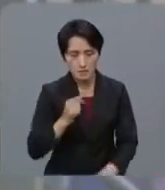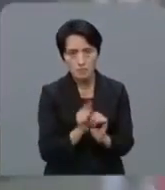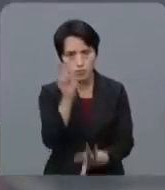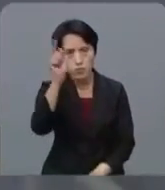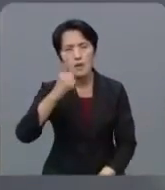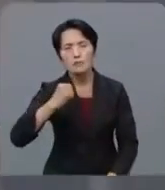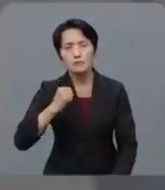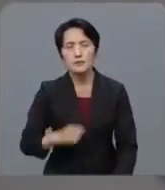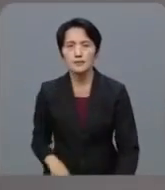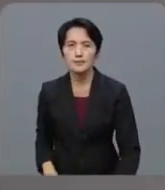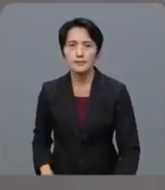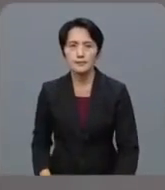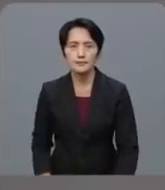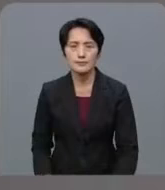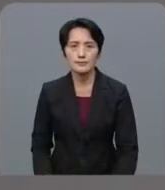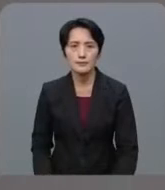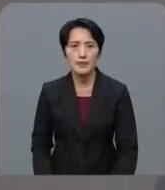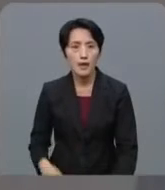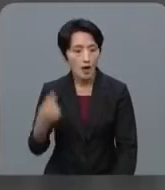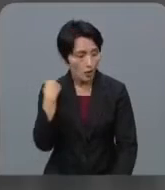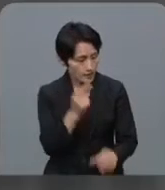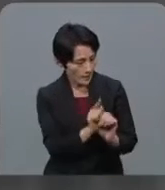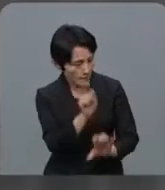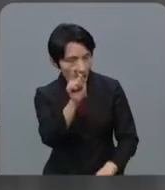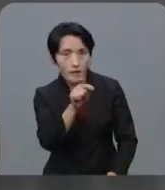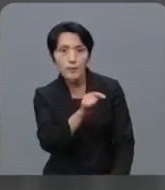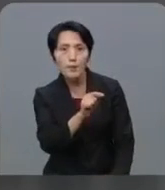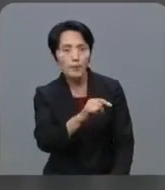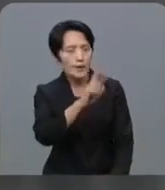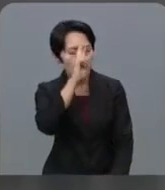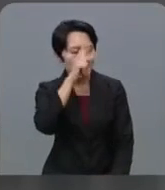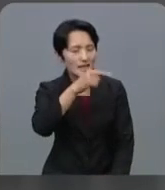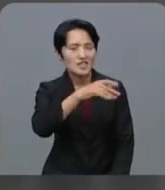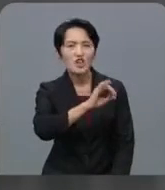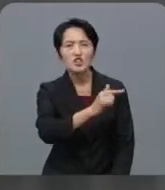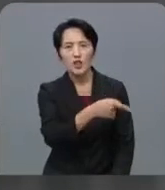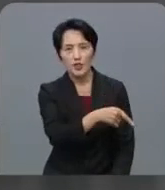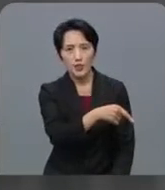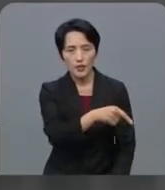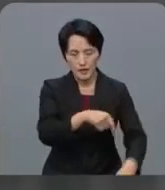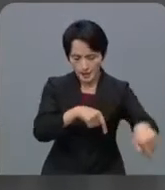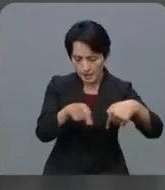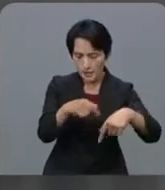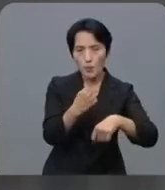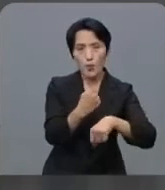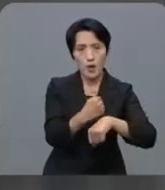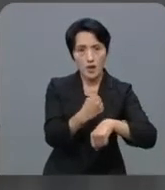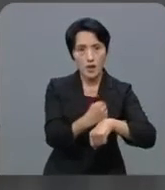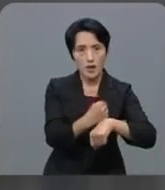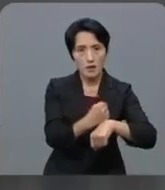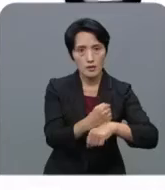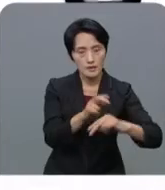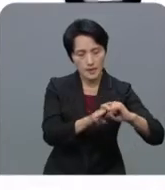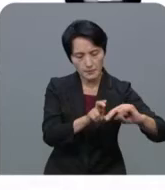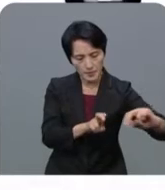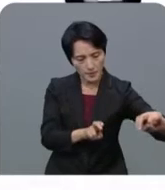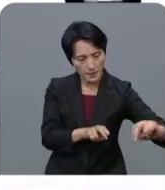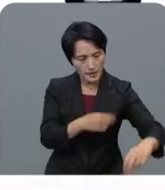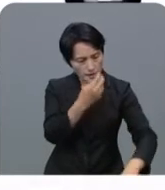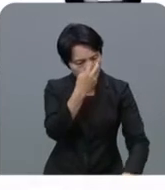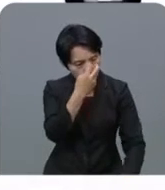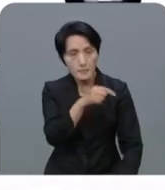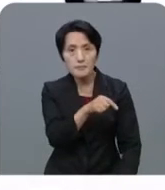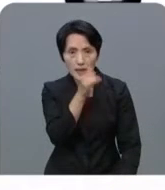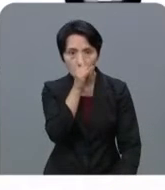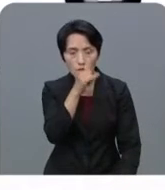燃料类似，可迅速和随时进行发射。北韩劳动党书记朴正天和国防科学部门领导干部